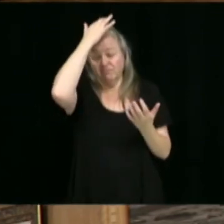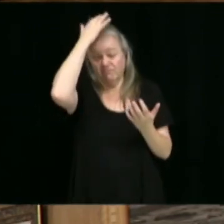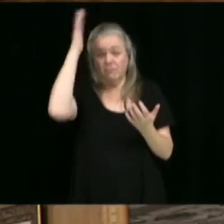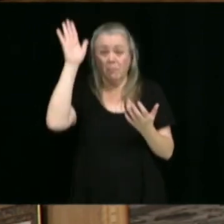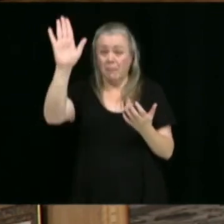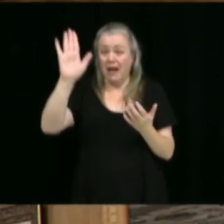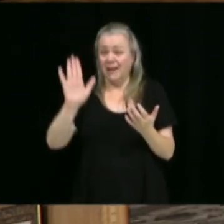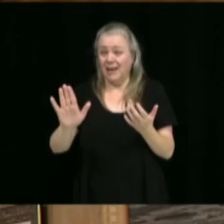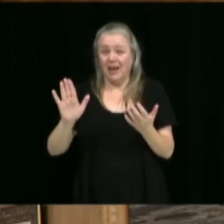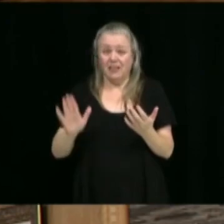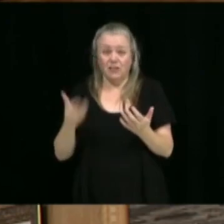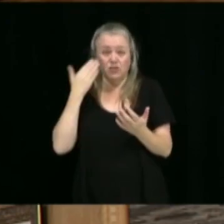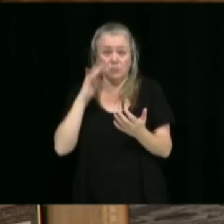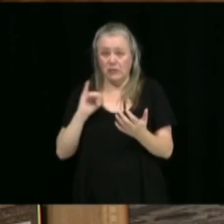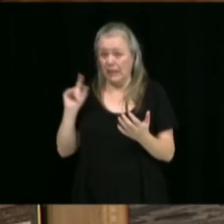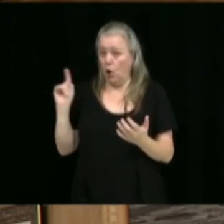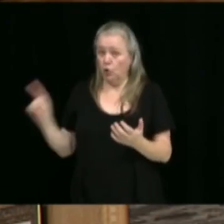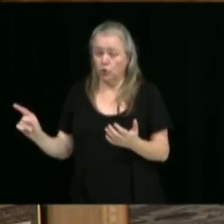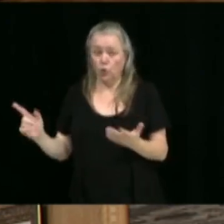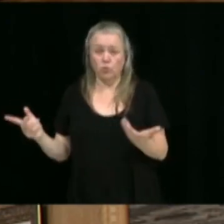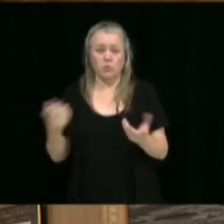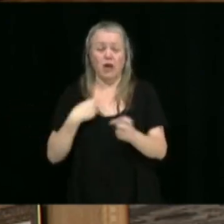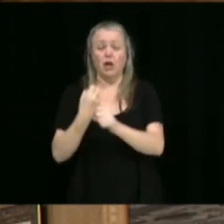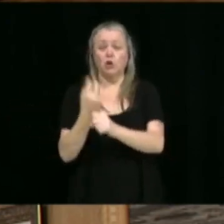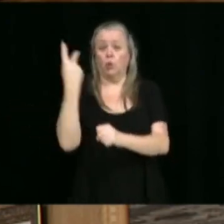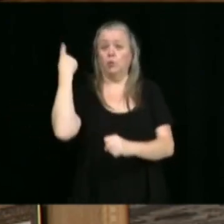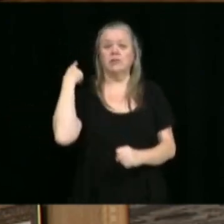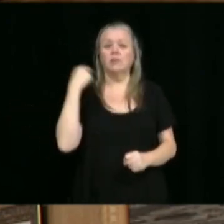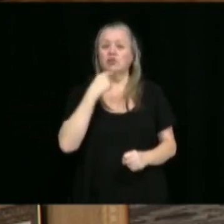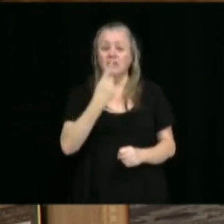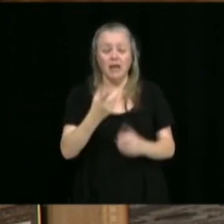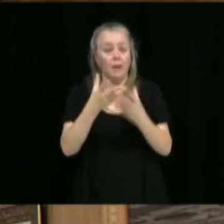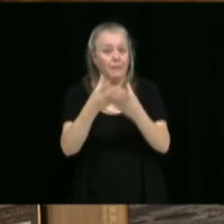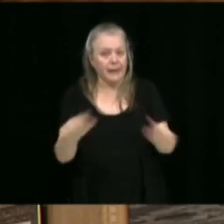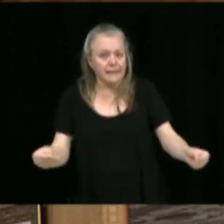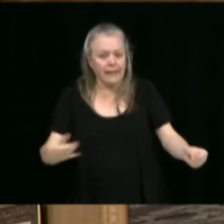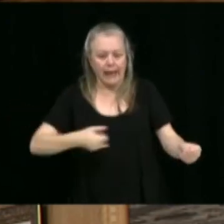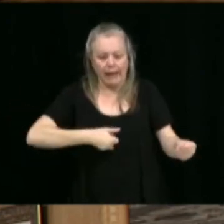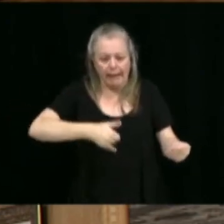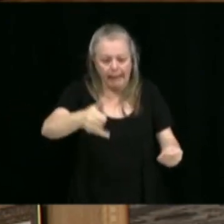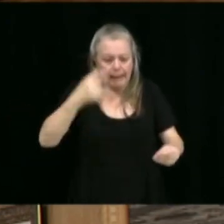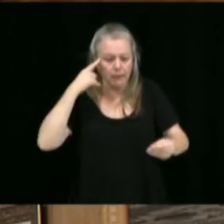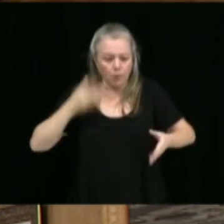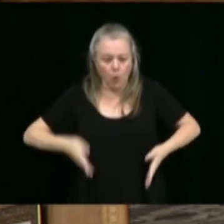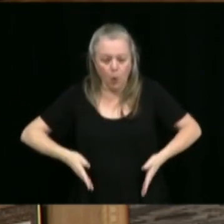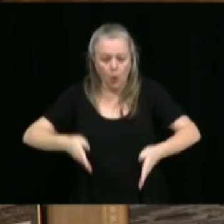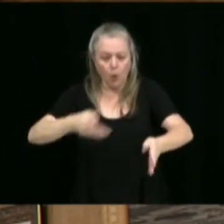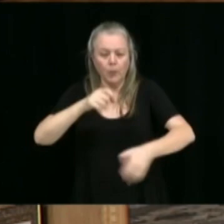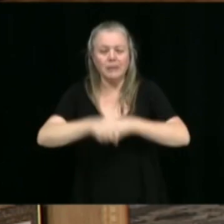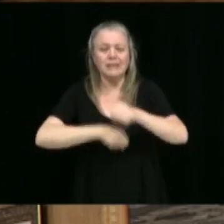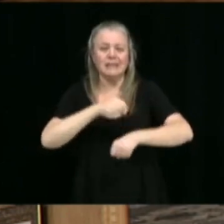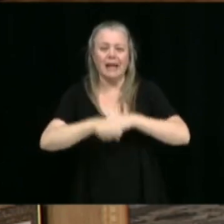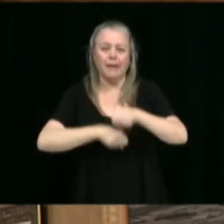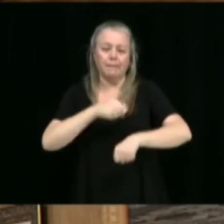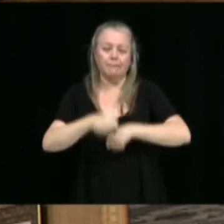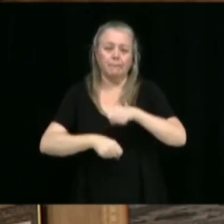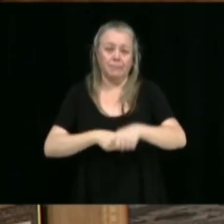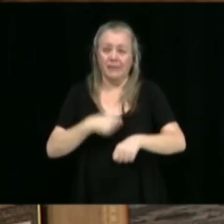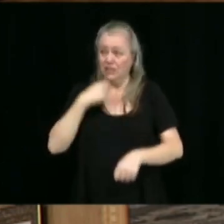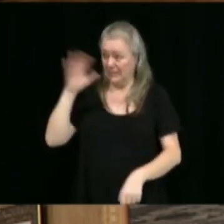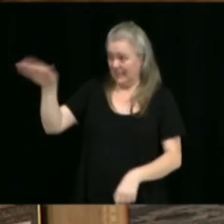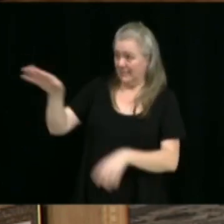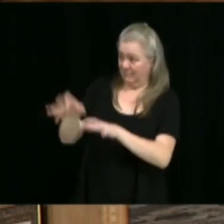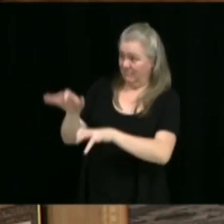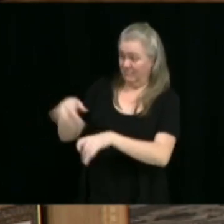eux les lignes, un peu comme là, peut-être deux ans, j'avais dit, au printemps, le traçage de la piste cyclable, là, tu sais, ça circule, là. Ouais. Ben je leur avais dit,